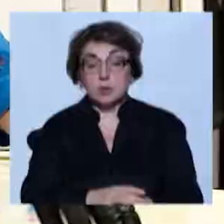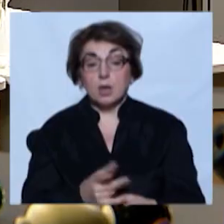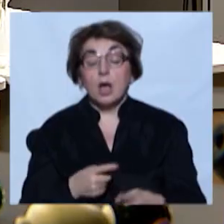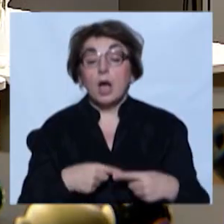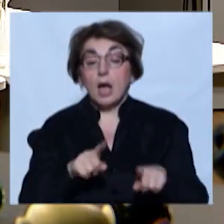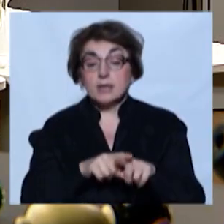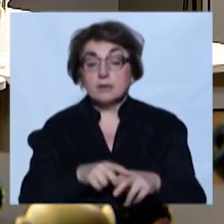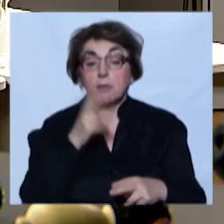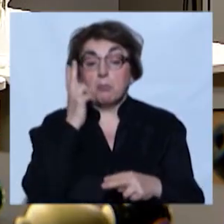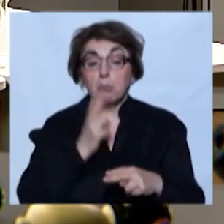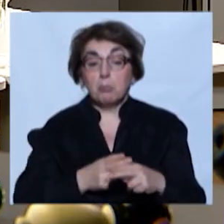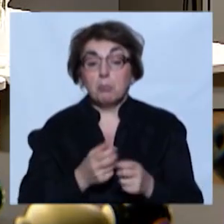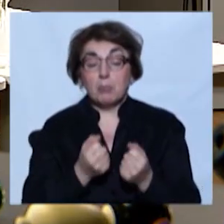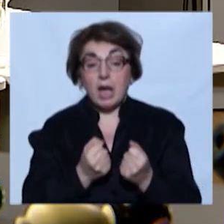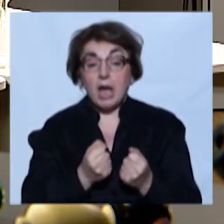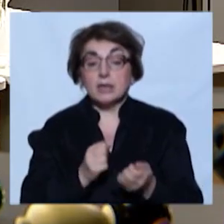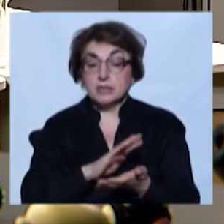მყარი საპონი,